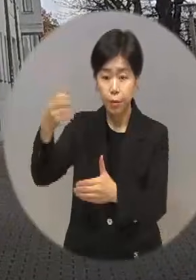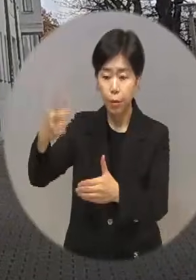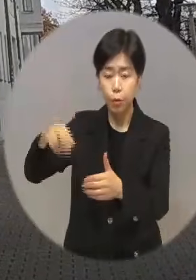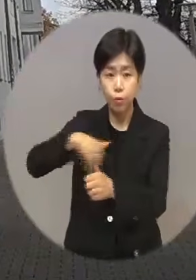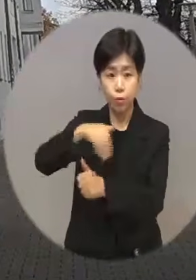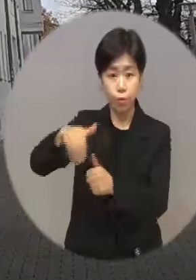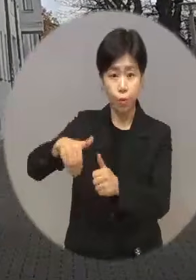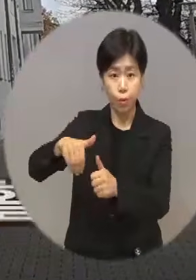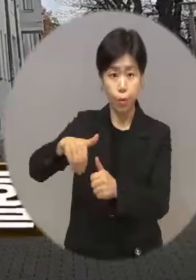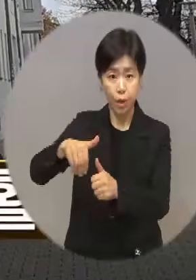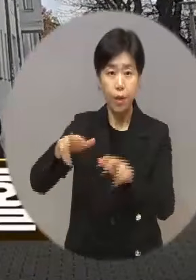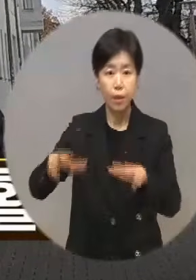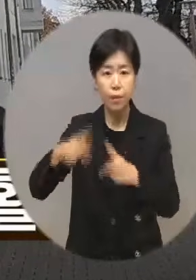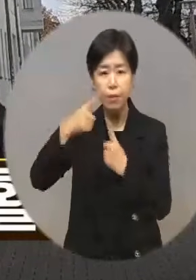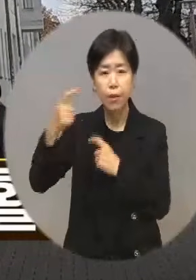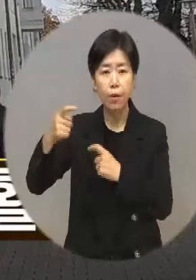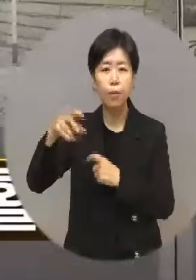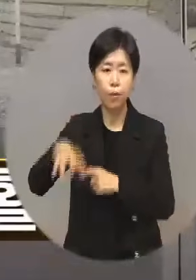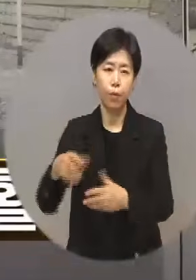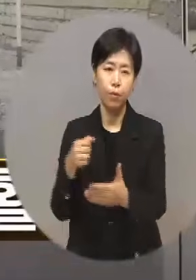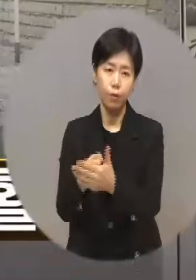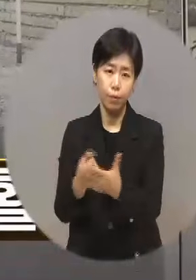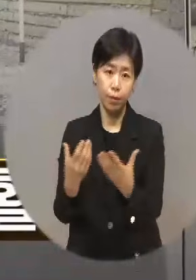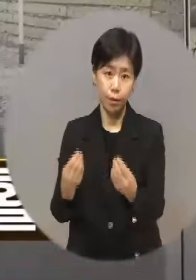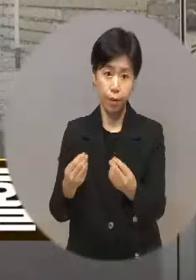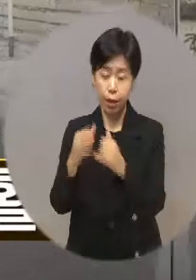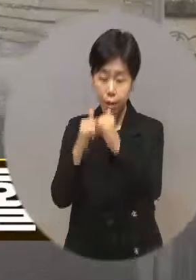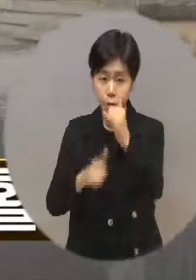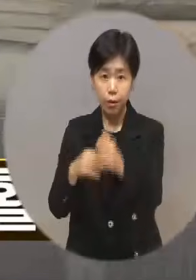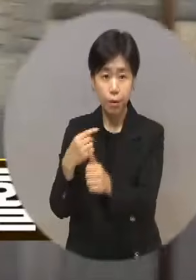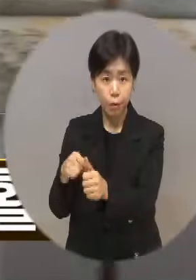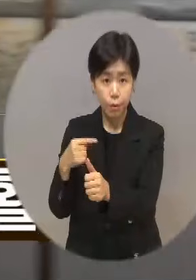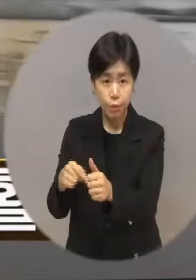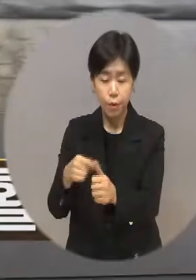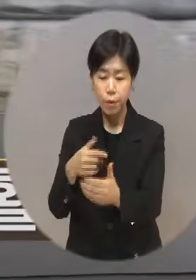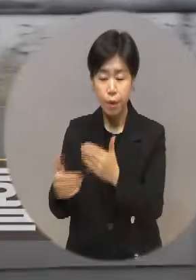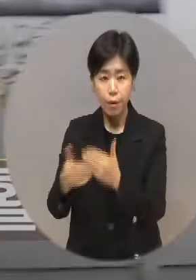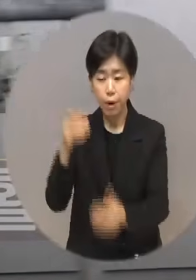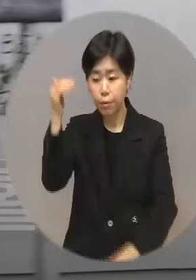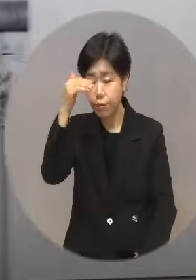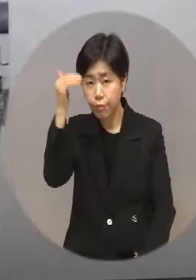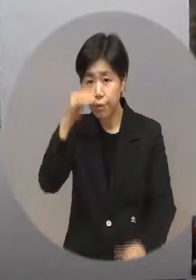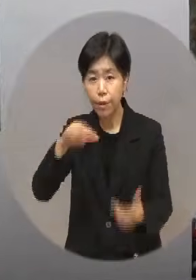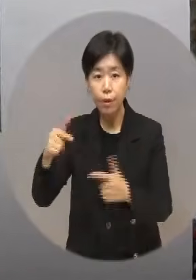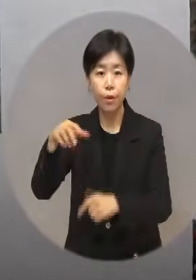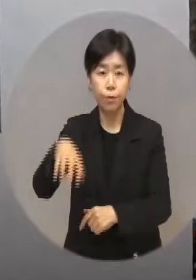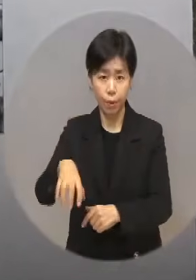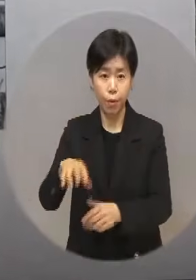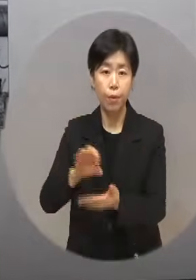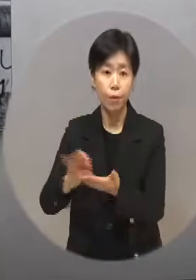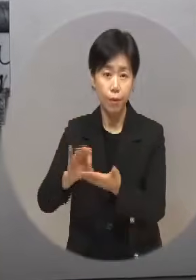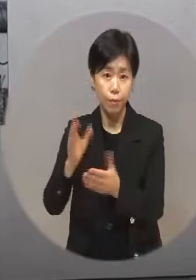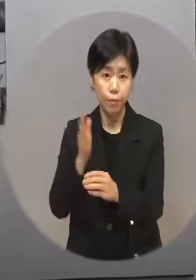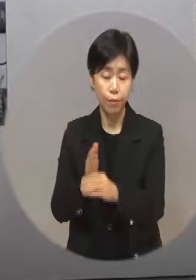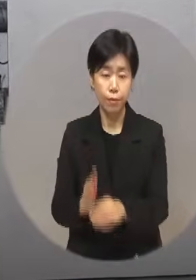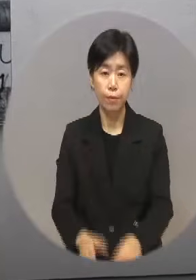현재 기념지로 지정되어 역사 교육과 관광, 체험의 현장으로 활용되고 있습니다.